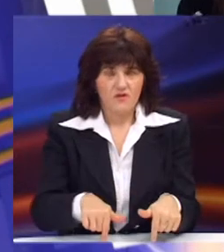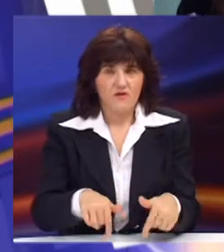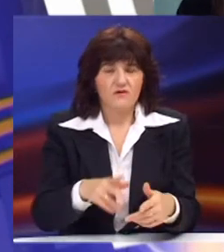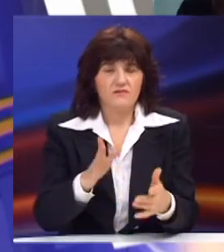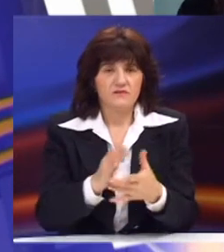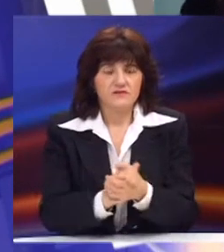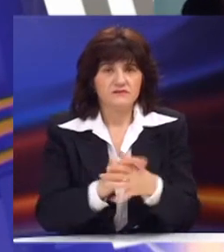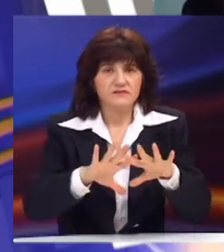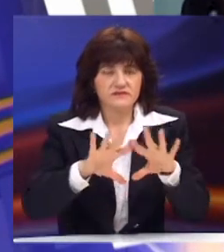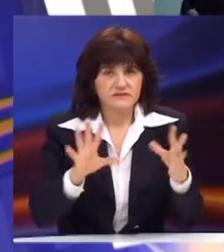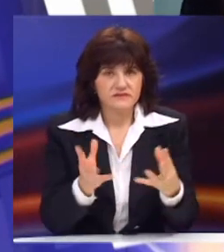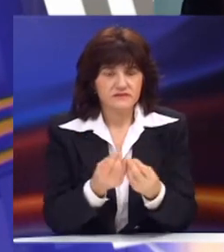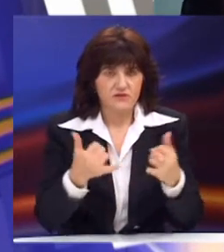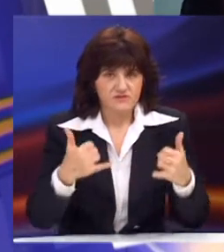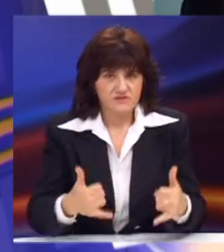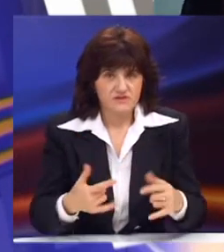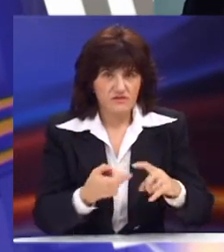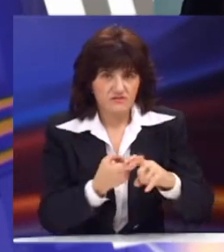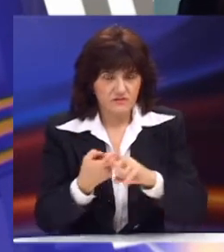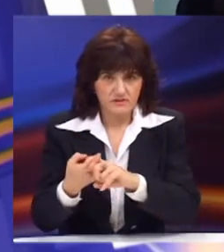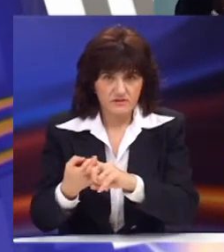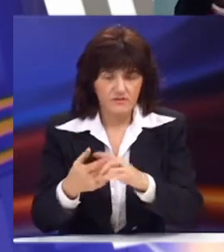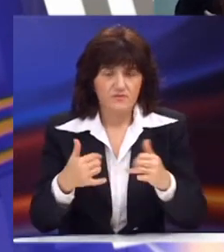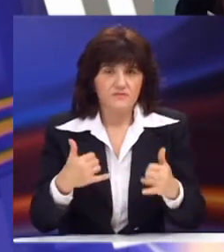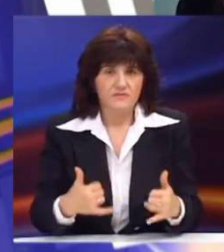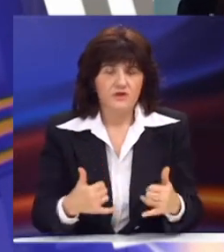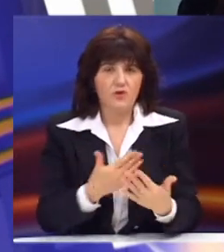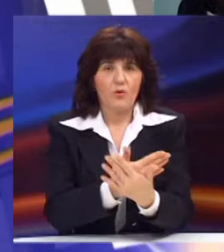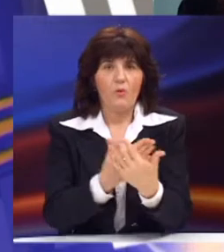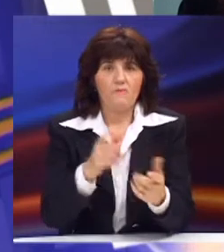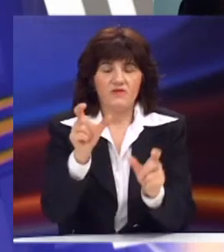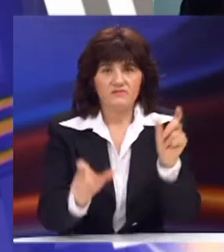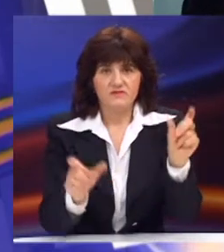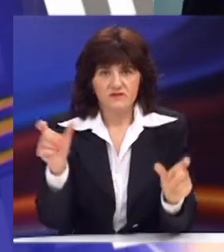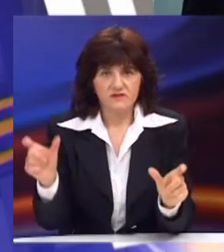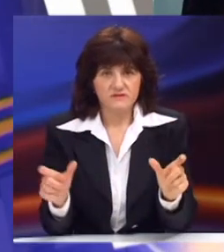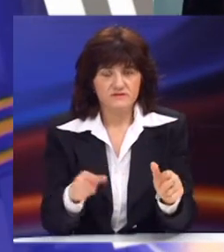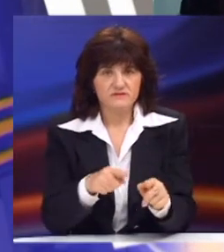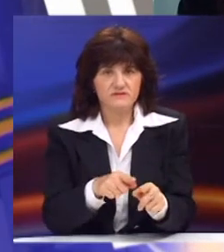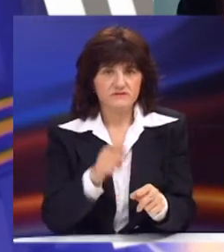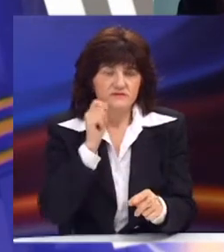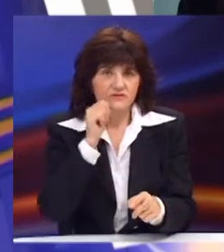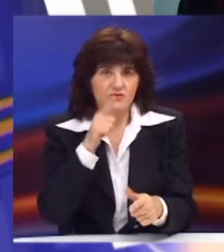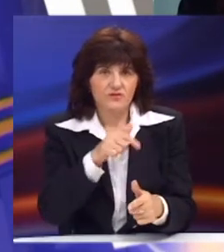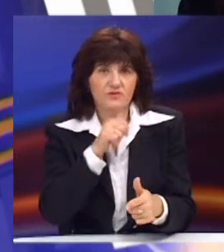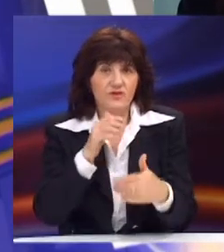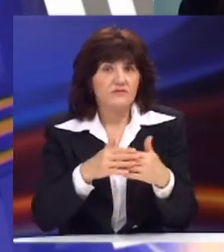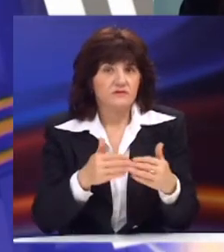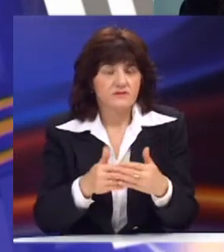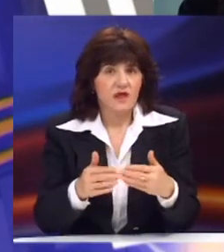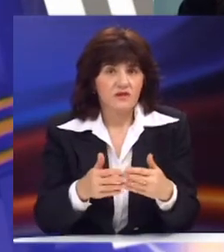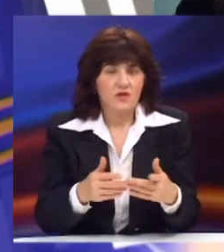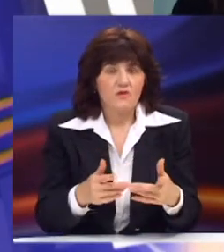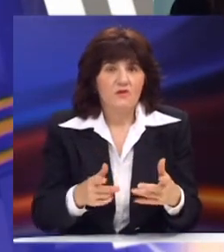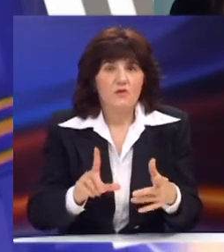na koji naša sećanja sarađuju sa sadašnjošću. Tačnije, umetnici su zapravo bili